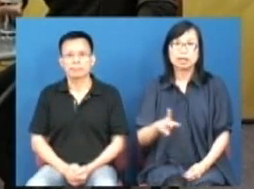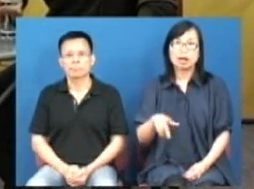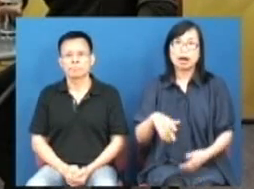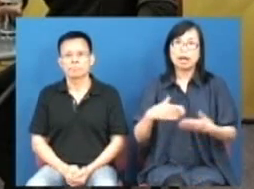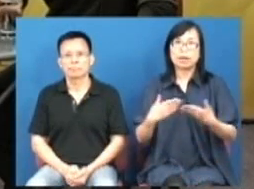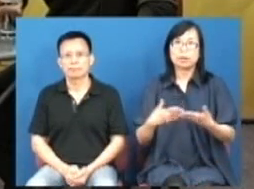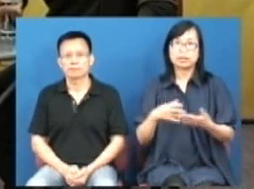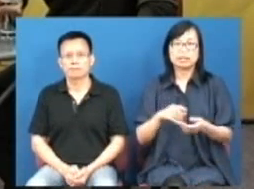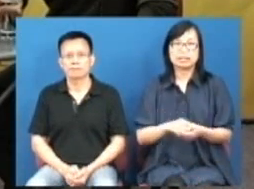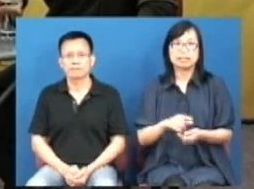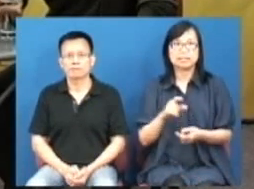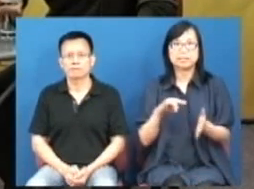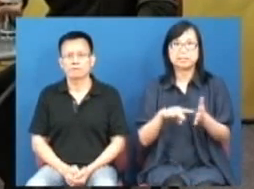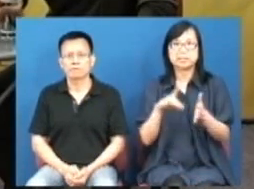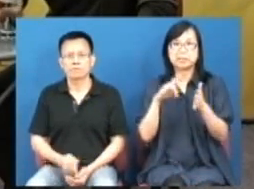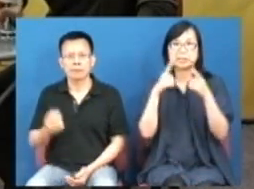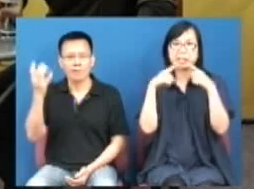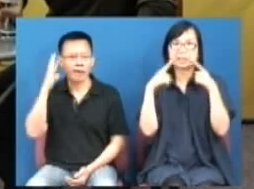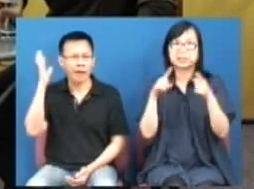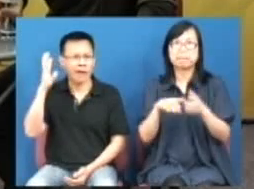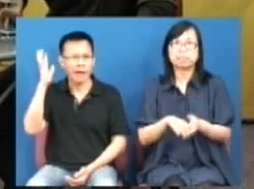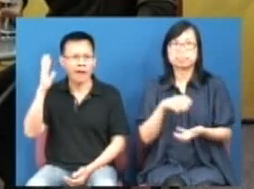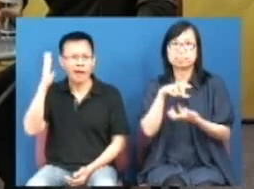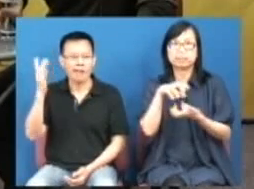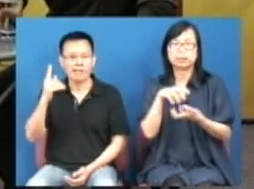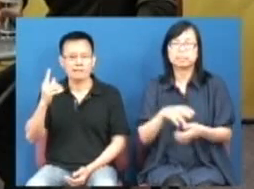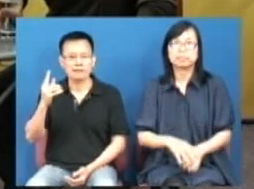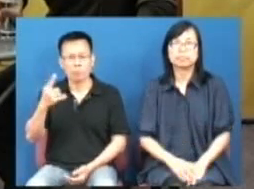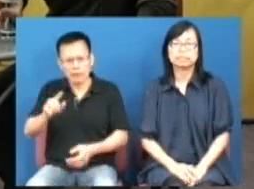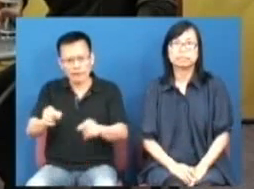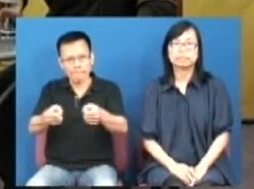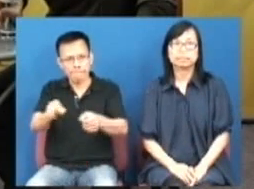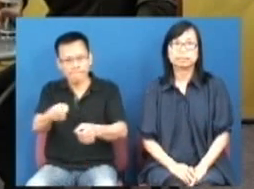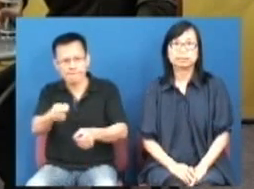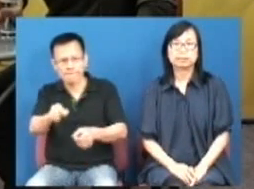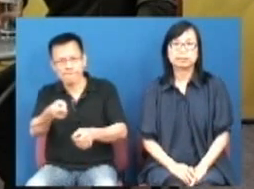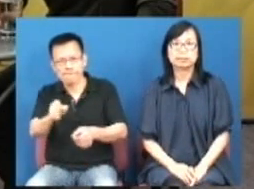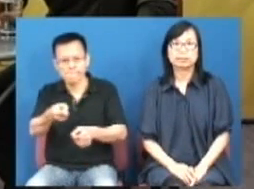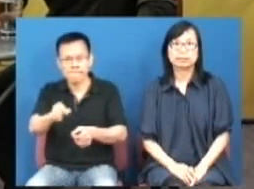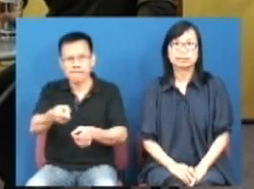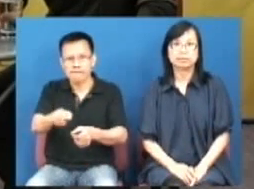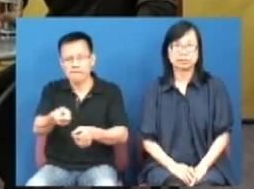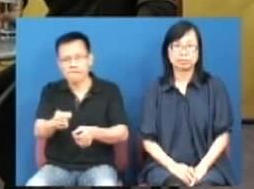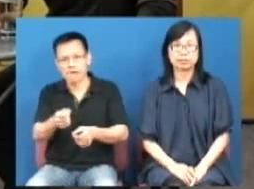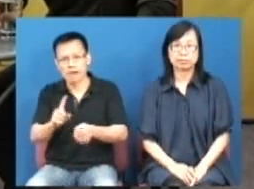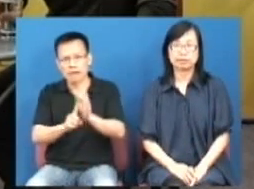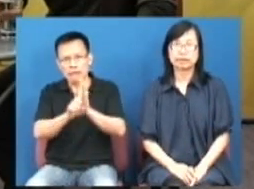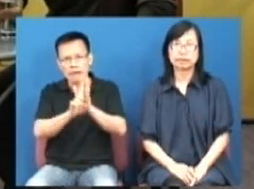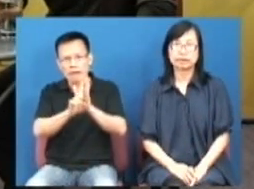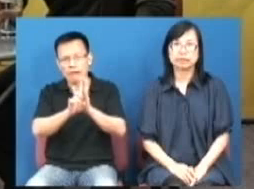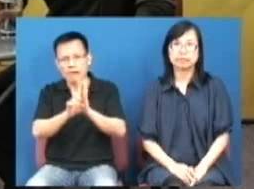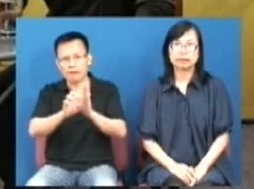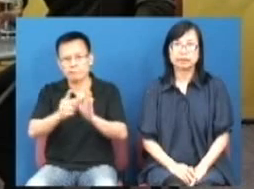場咁啊！沙沙聲， 沙沙聲啊！好，我哋試下我哋調景，調一調我哋嘅控制嗰個。 係。 而家得啦，